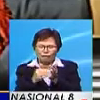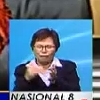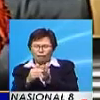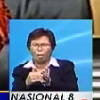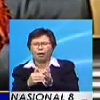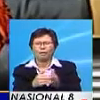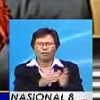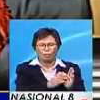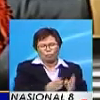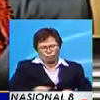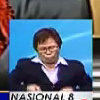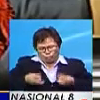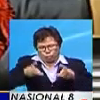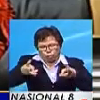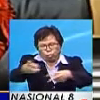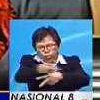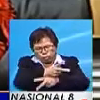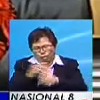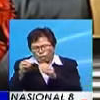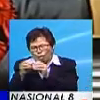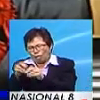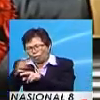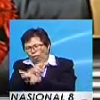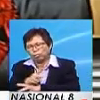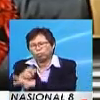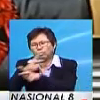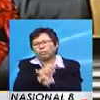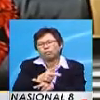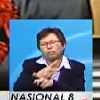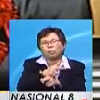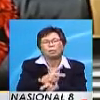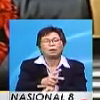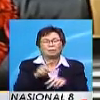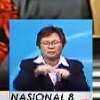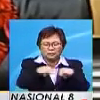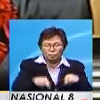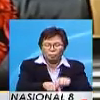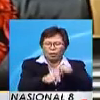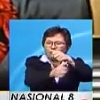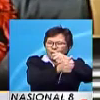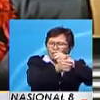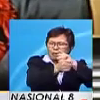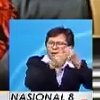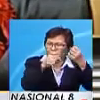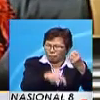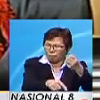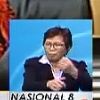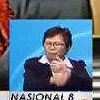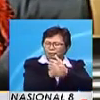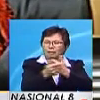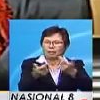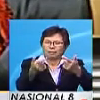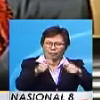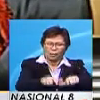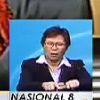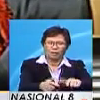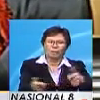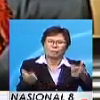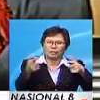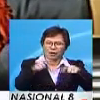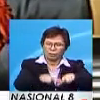lebuh Raya terutama kawasan-kawasan yang berisiko tinggi berisiko tinggi berlaku